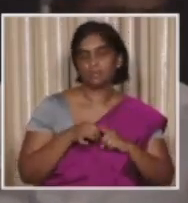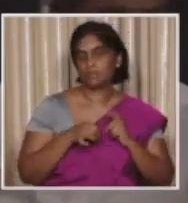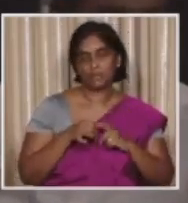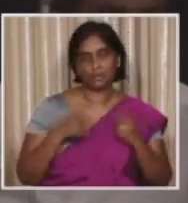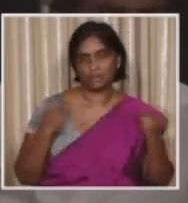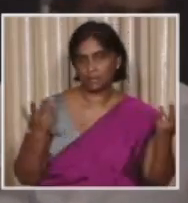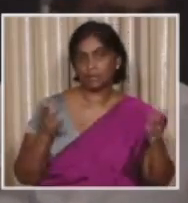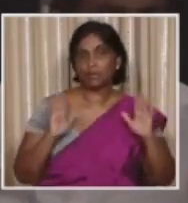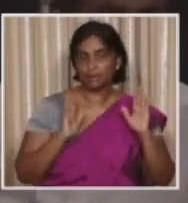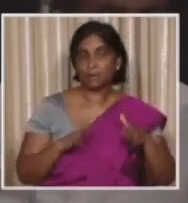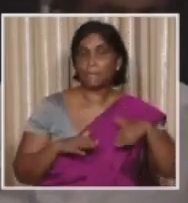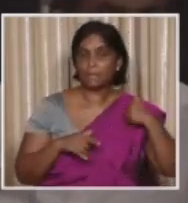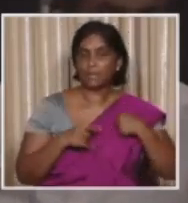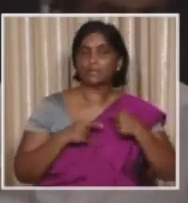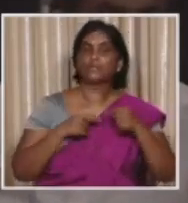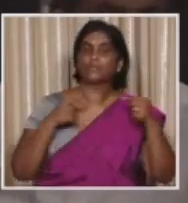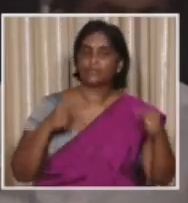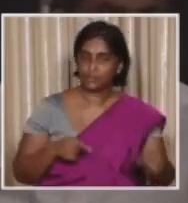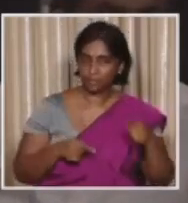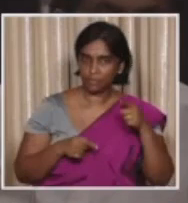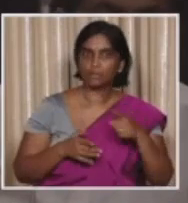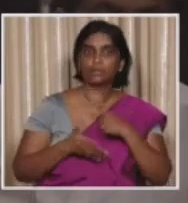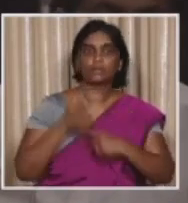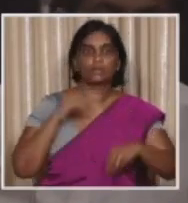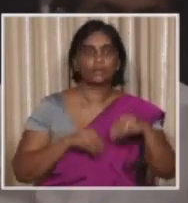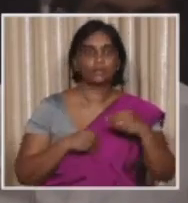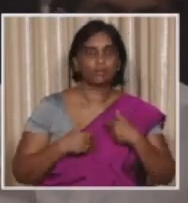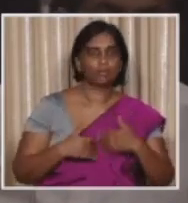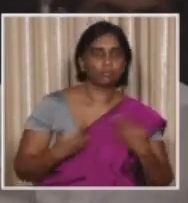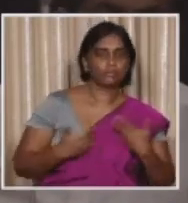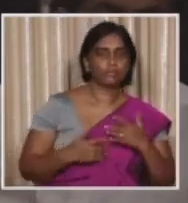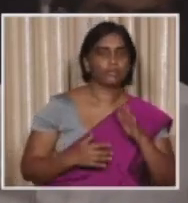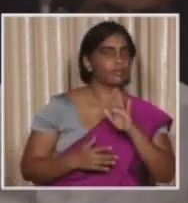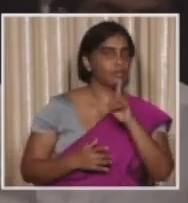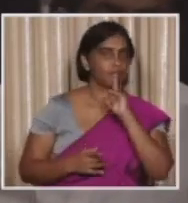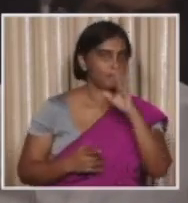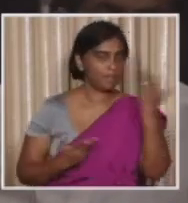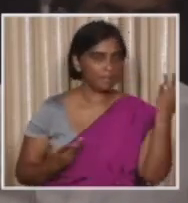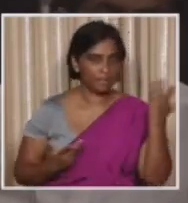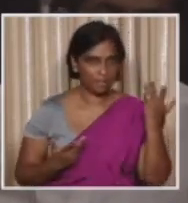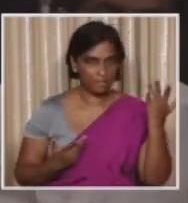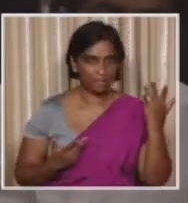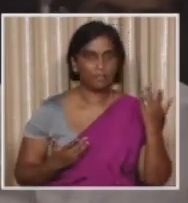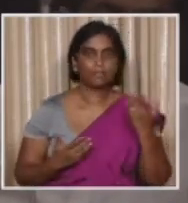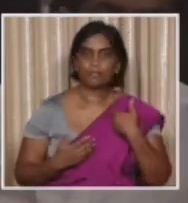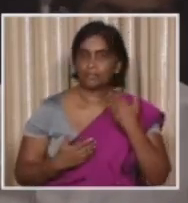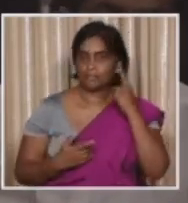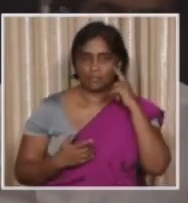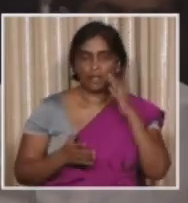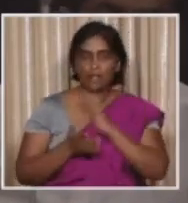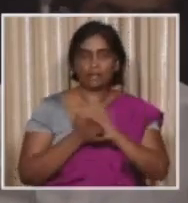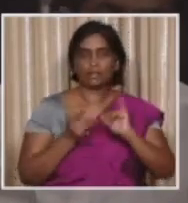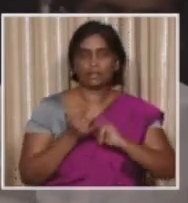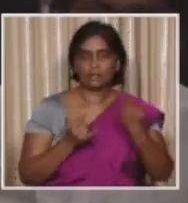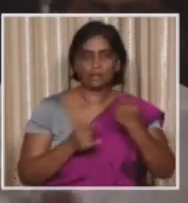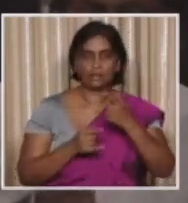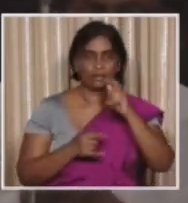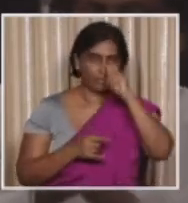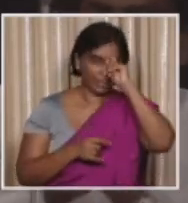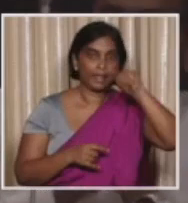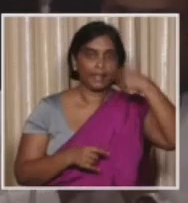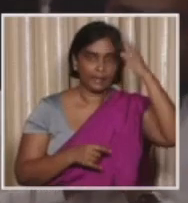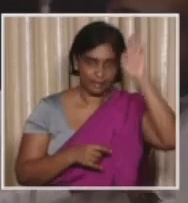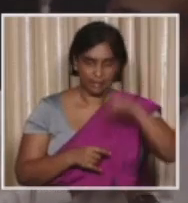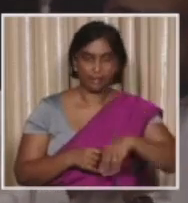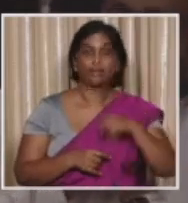නෙවෙයි. හැබැයි ප්‍රධාන විපක්ෂය ඡන්දය මගහරින්න පුළුවන්කමක් නැහැ මේක. මම නම් දන්නේ හර්ෂ සිල්ලා මන්ත්‍රීතුමා හිටෙයි